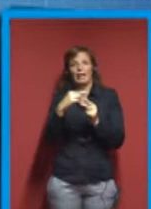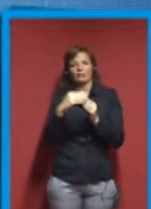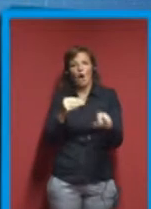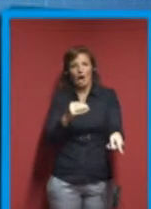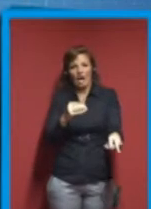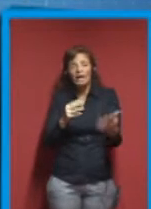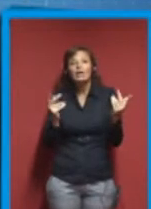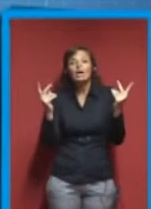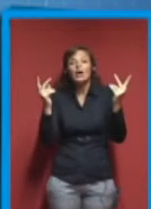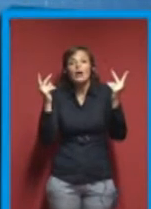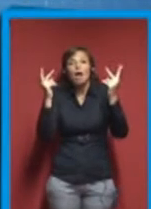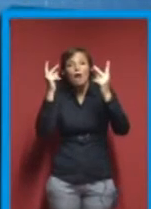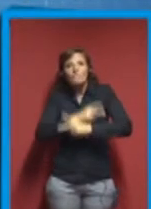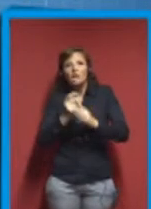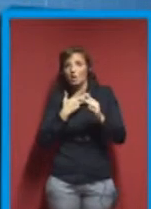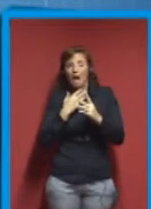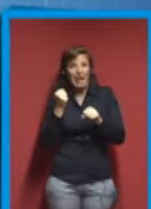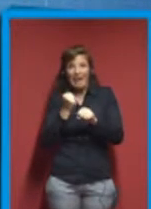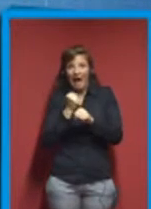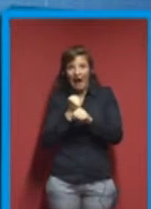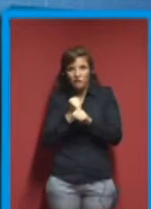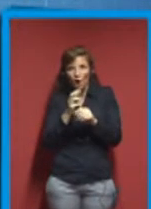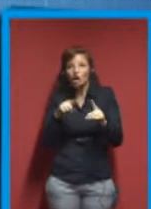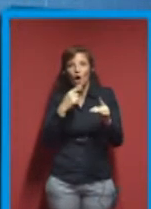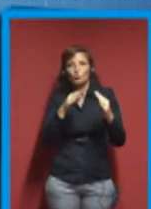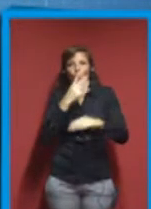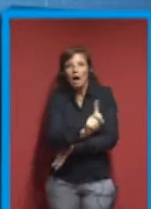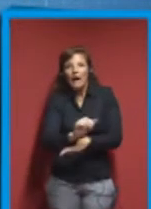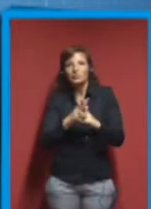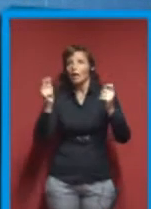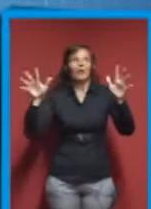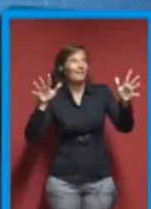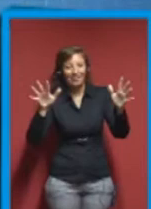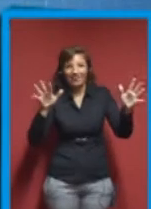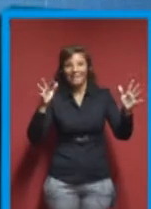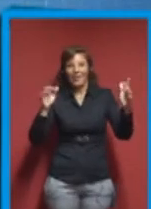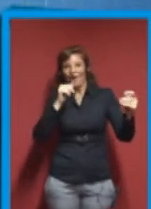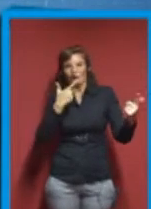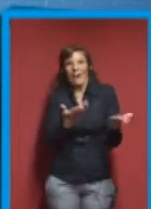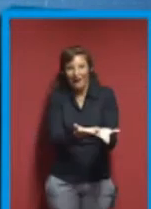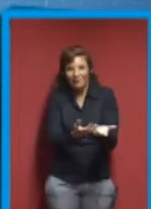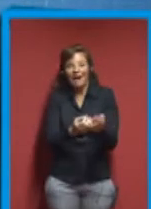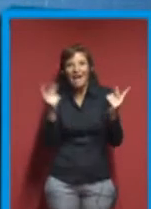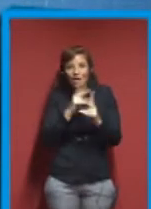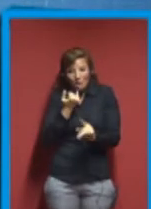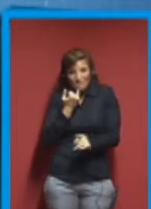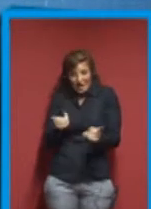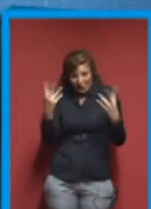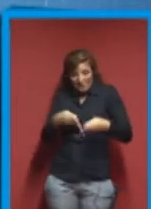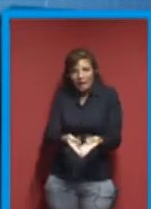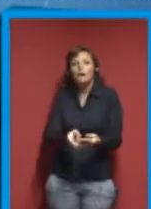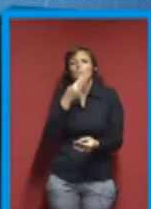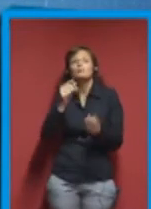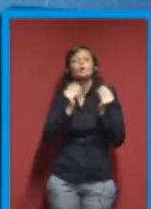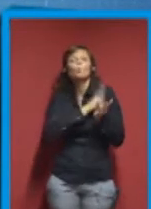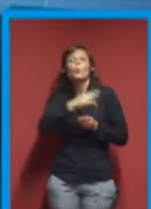quello che possano gestire. Comunque, loro sono riusciti con questa piccola macchina a fare tutto e le